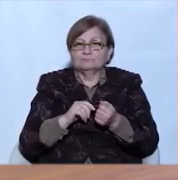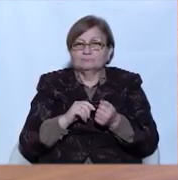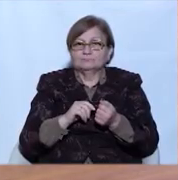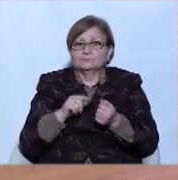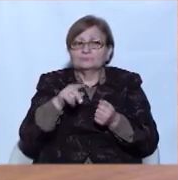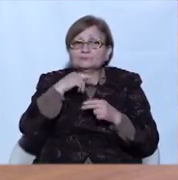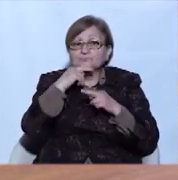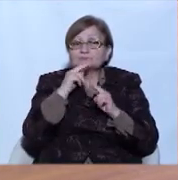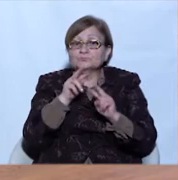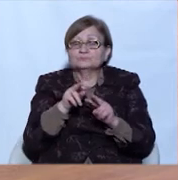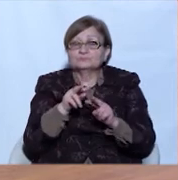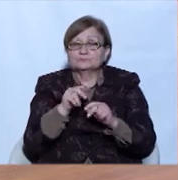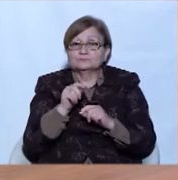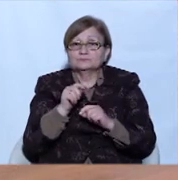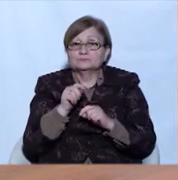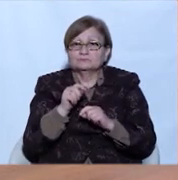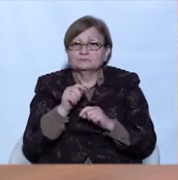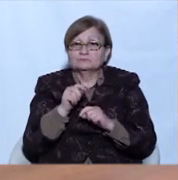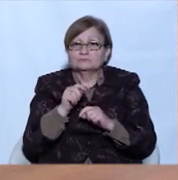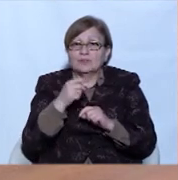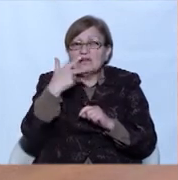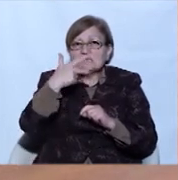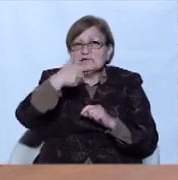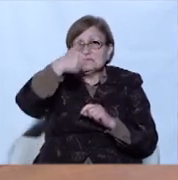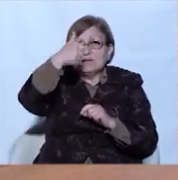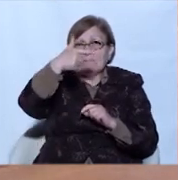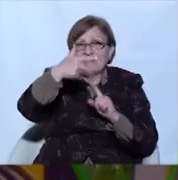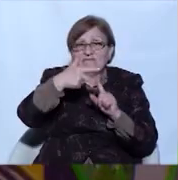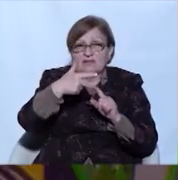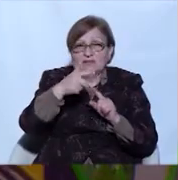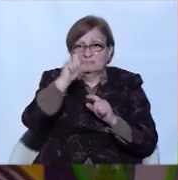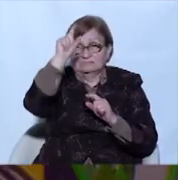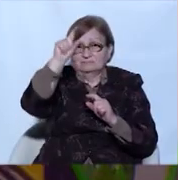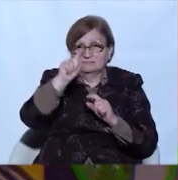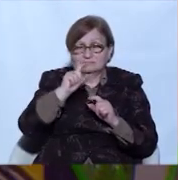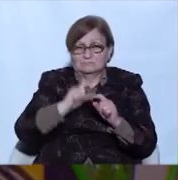აქ მიაქციეთ ყურადღება, რომ სამივე ეს